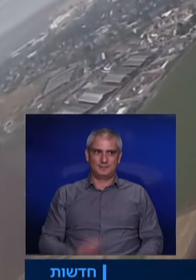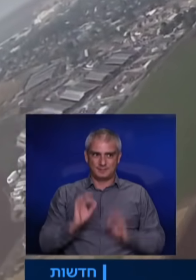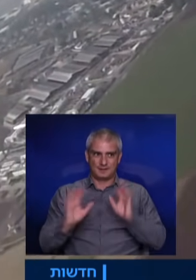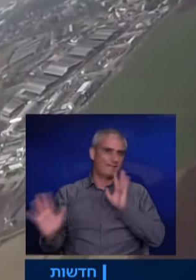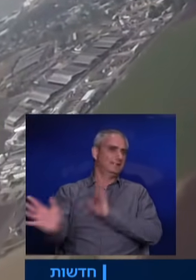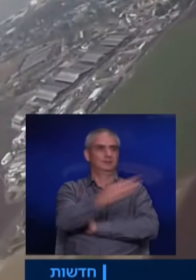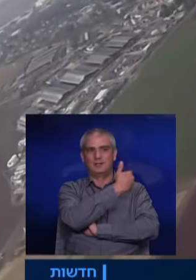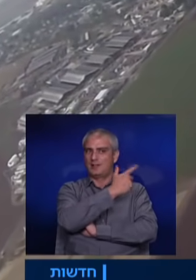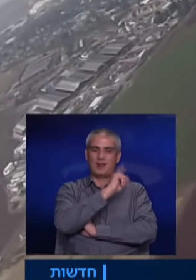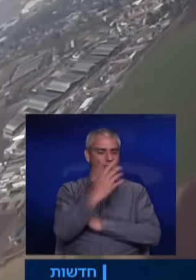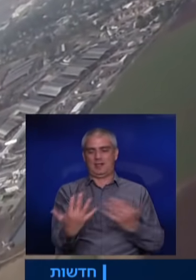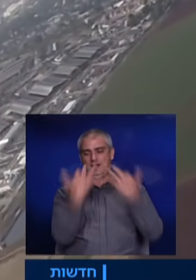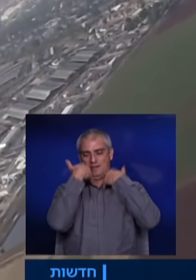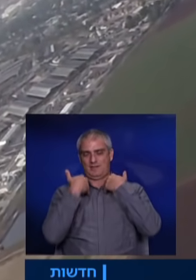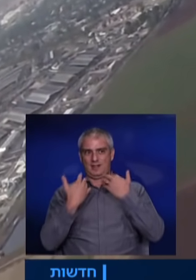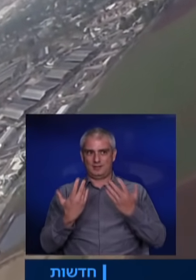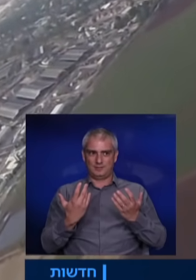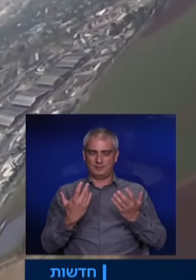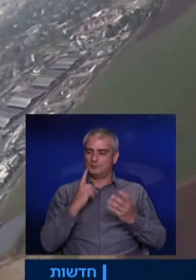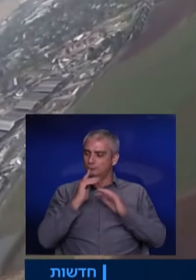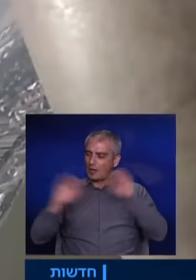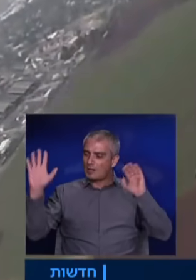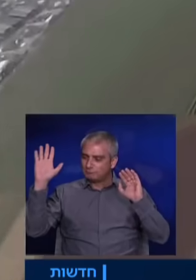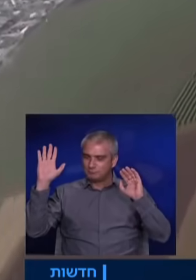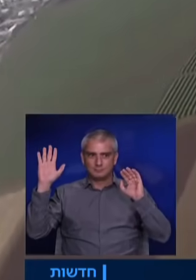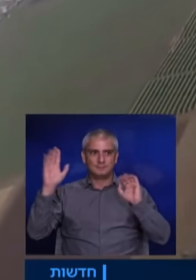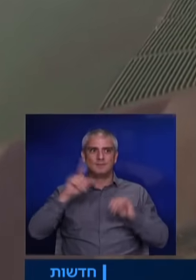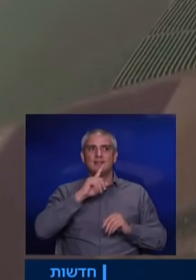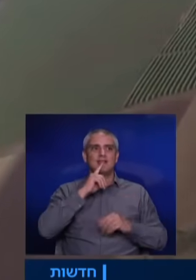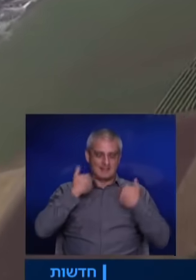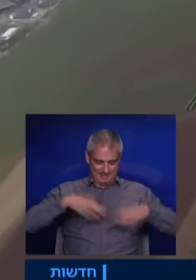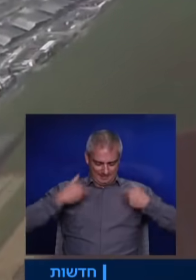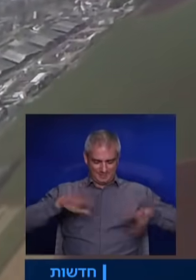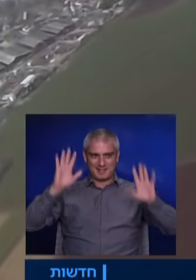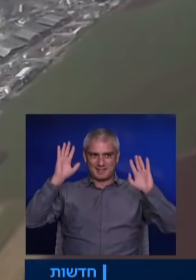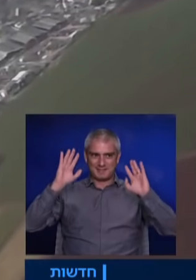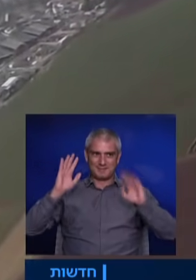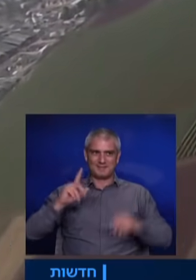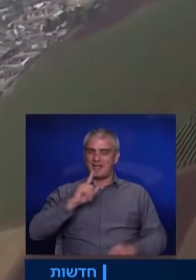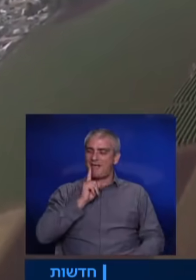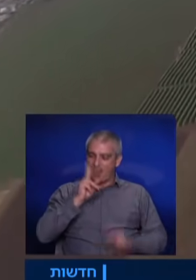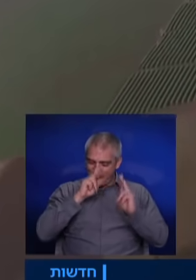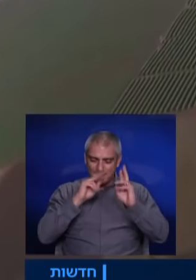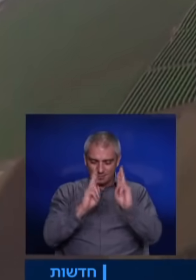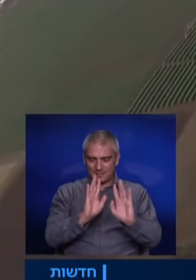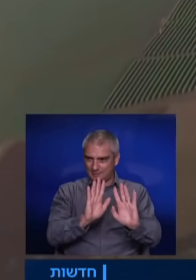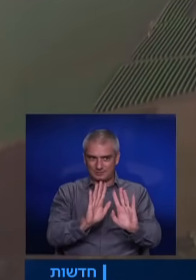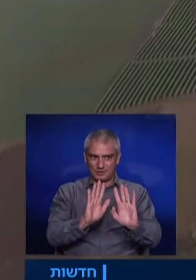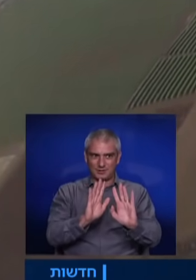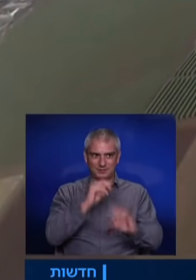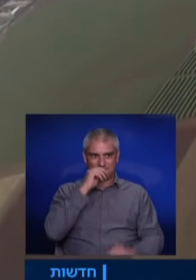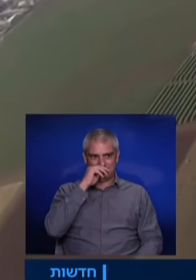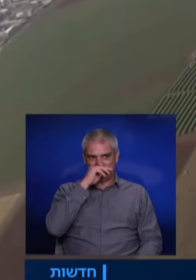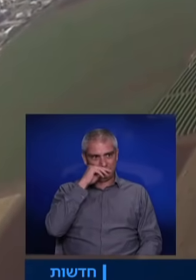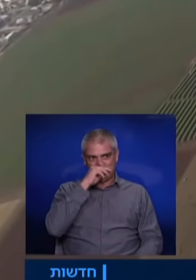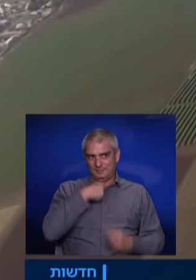צד שני. זה לא, זה אף עלינו. שקט. תגידי אם את תרדים ממני. אבא, תעצור רגע. אמרתי לי מספיק פעם עם חיים. כבר,